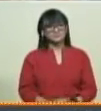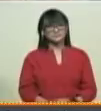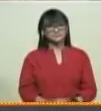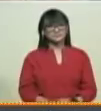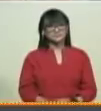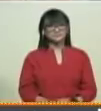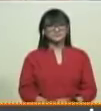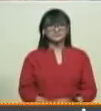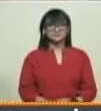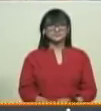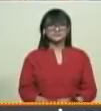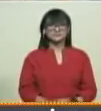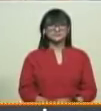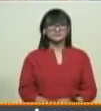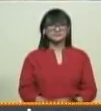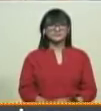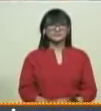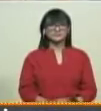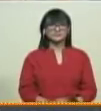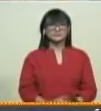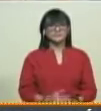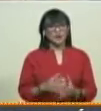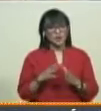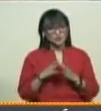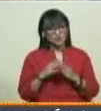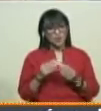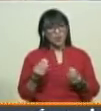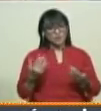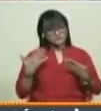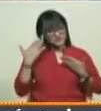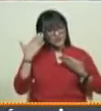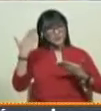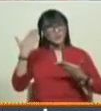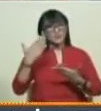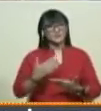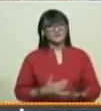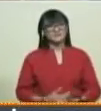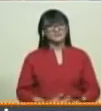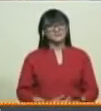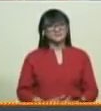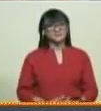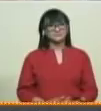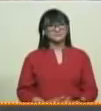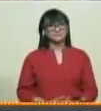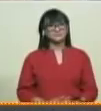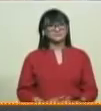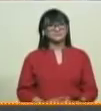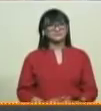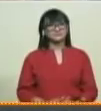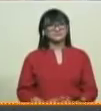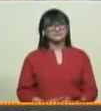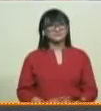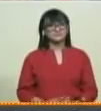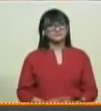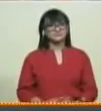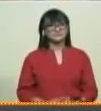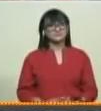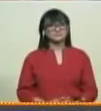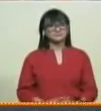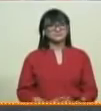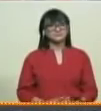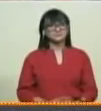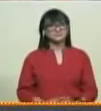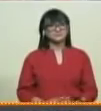Y desde aquí todos juntos os saludamos. Ve ekonomi bakanlarımızın